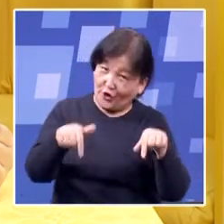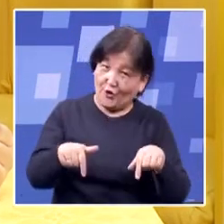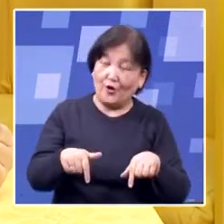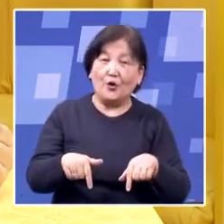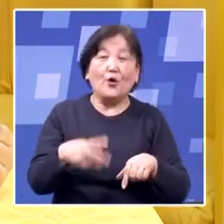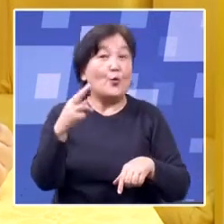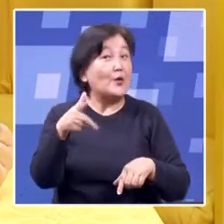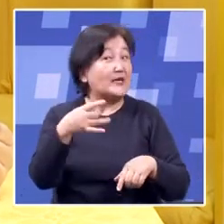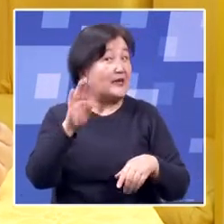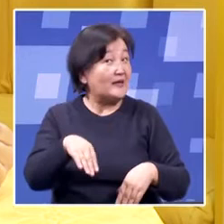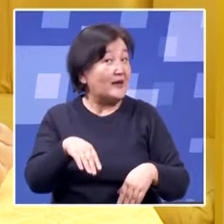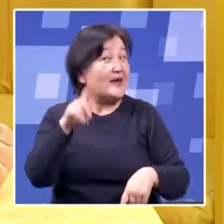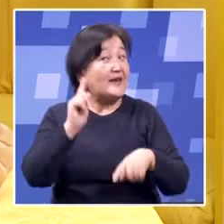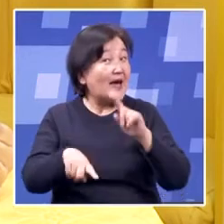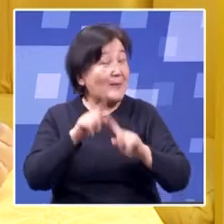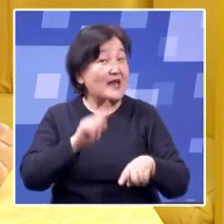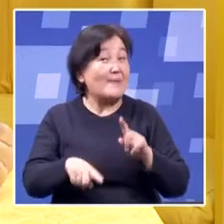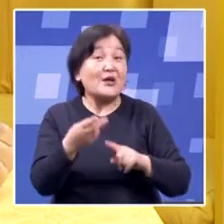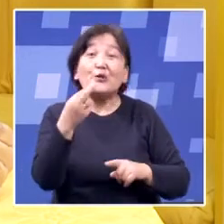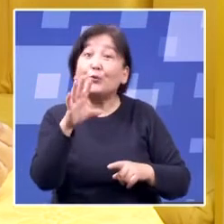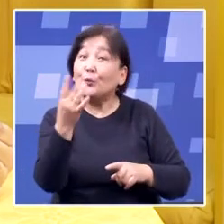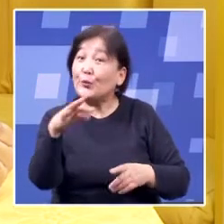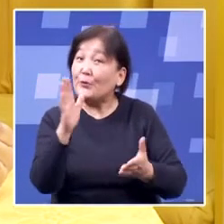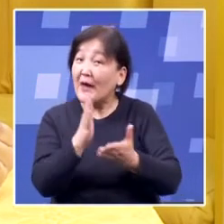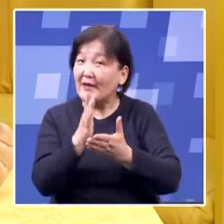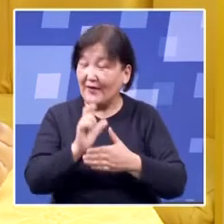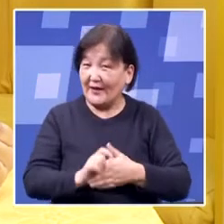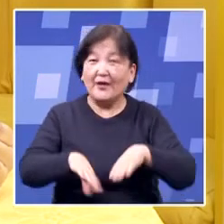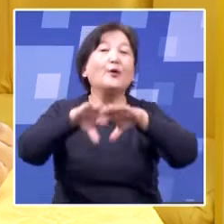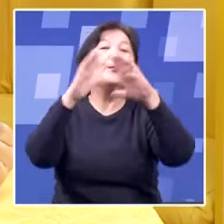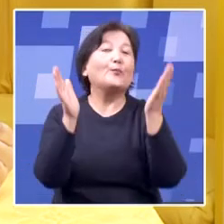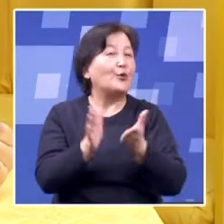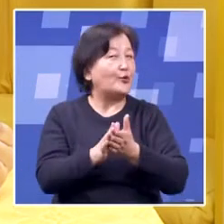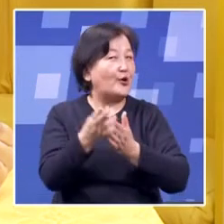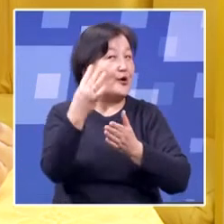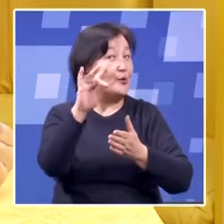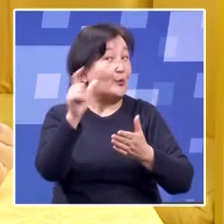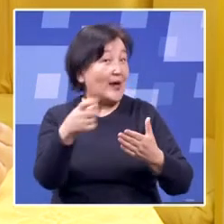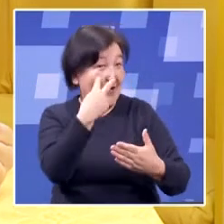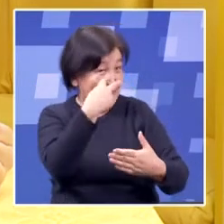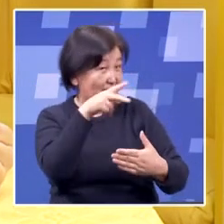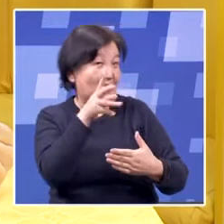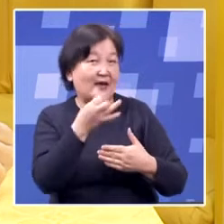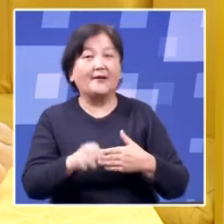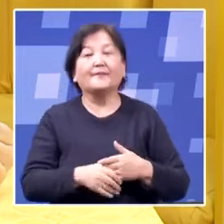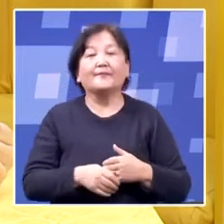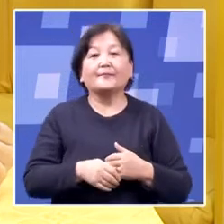За одоо үлгэрт ямар дөрүүд гарсан бэ хүүхдүүдээ? Бүгдээрээ дөрүүдээ сайн